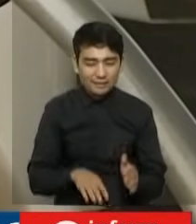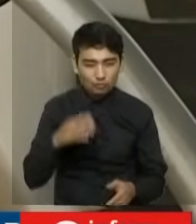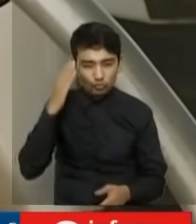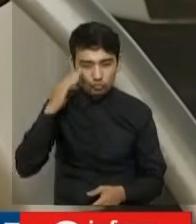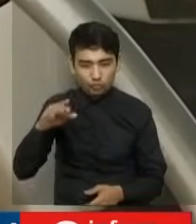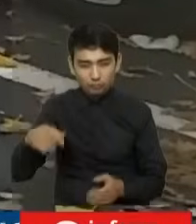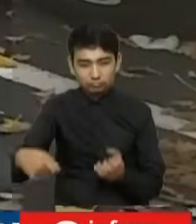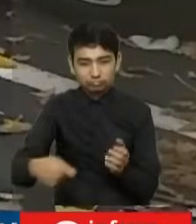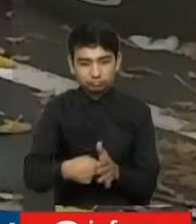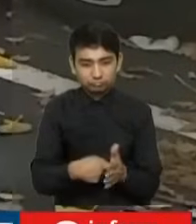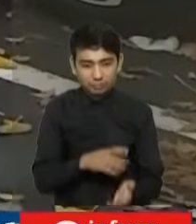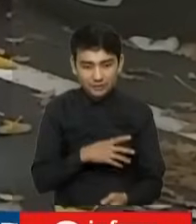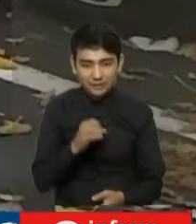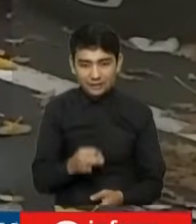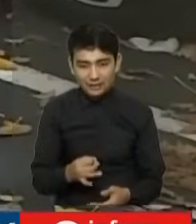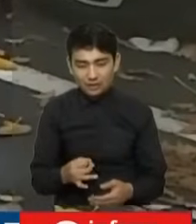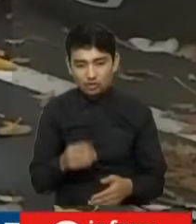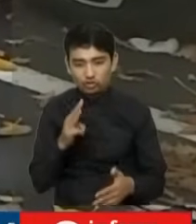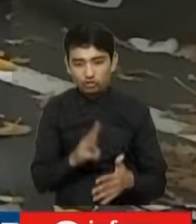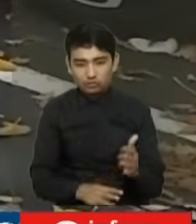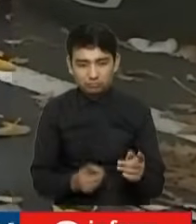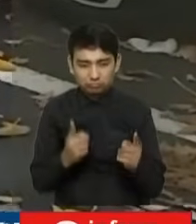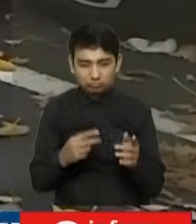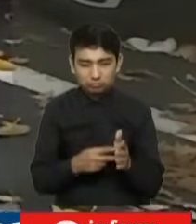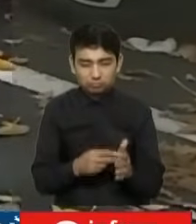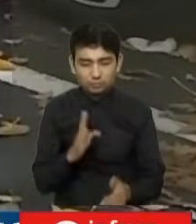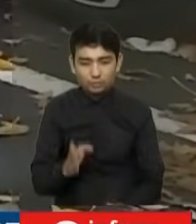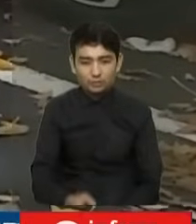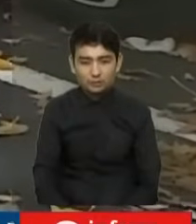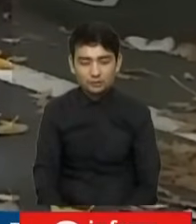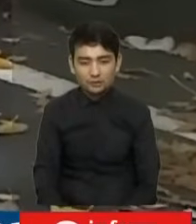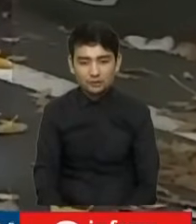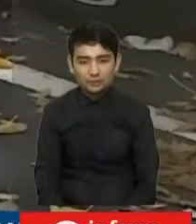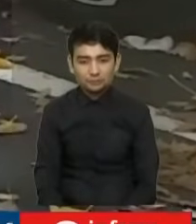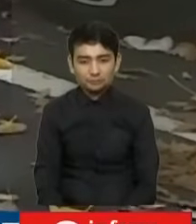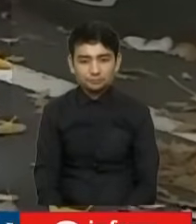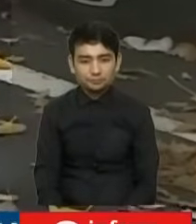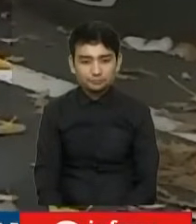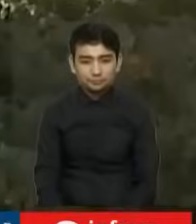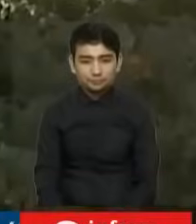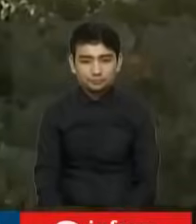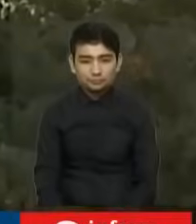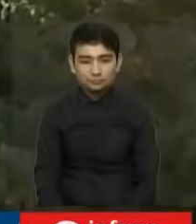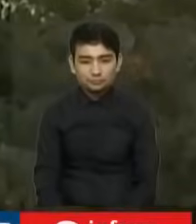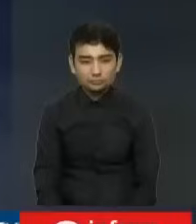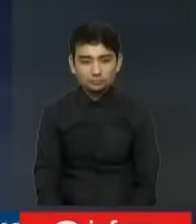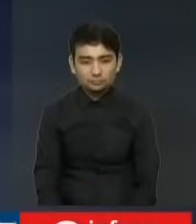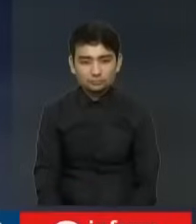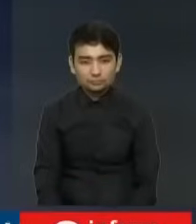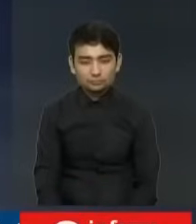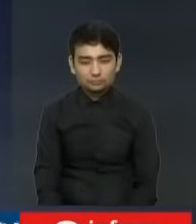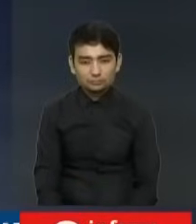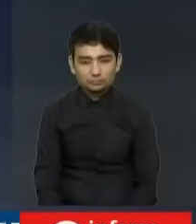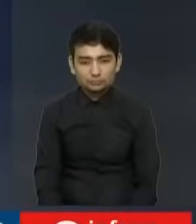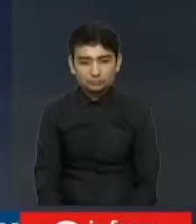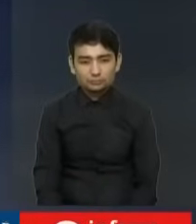электрическим сетям влечет внушительный штраф. Анастасия Новикова, Дурон Абдзиев, Абзал Турабеков, Информбюро.